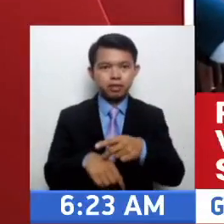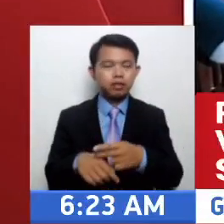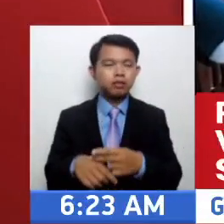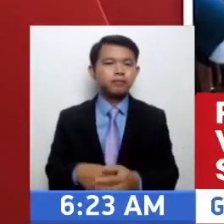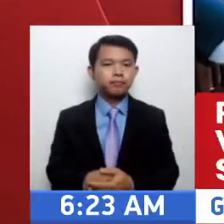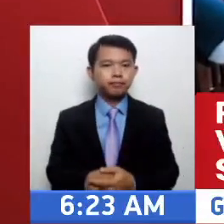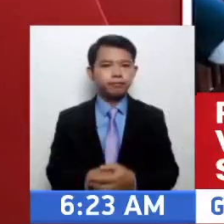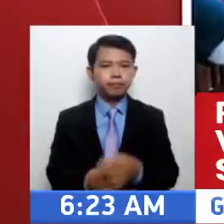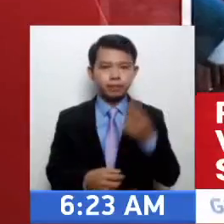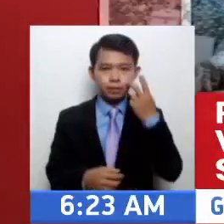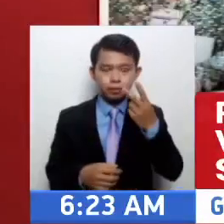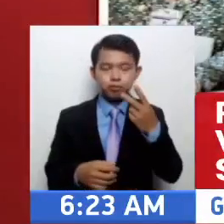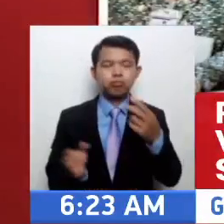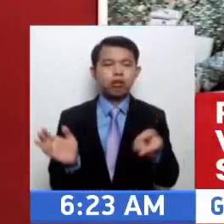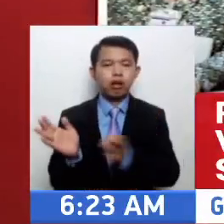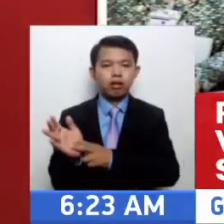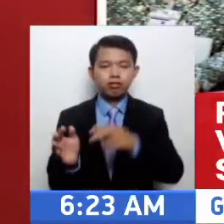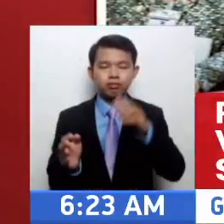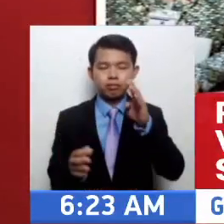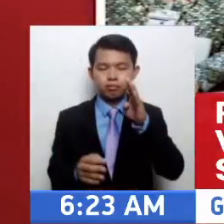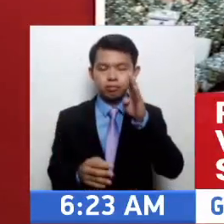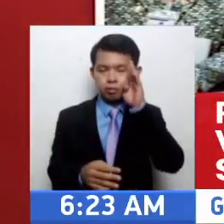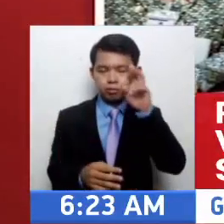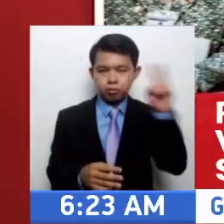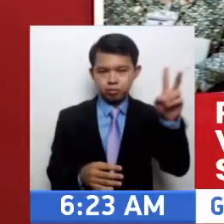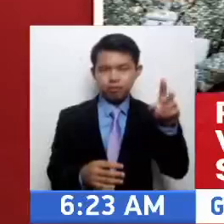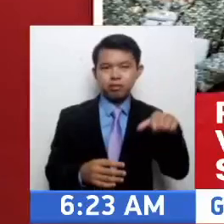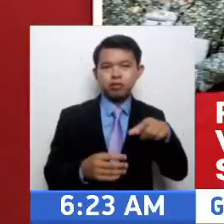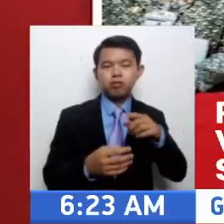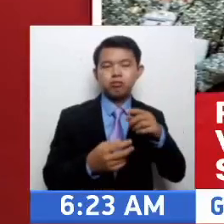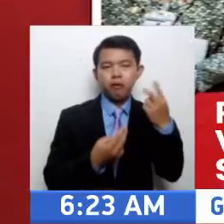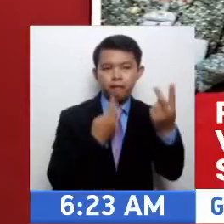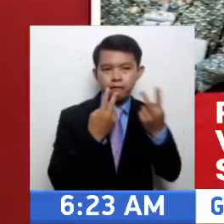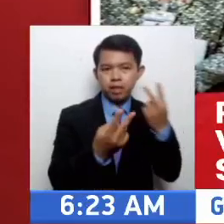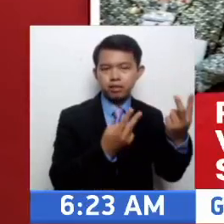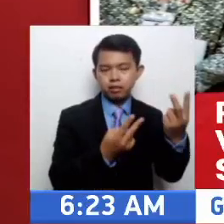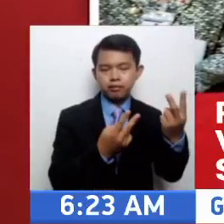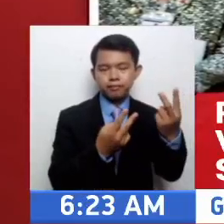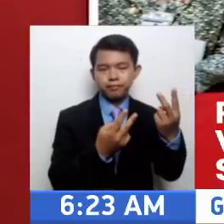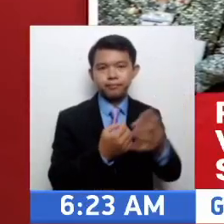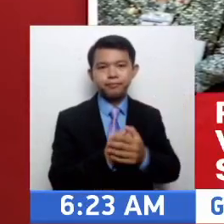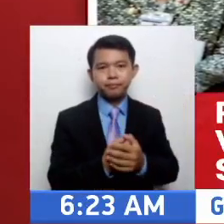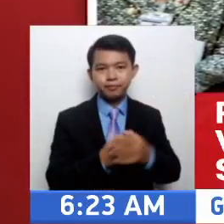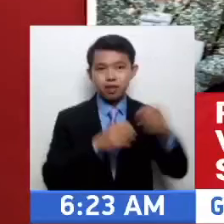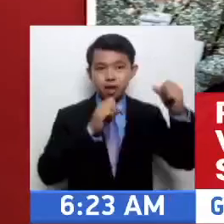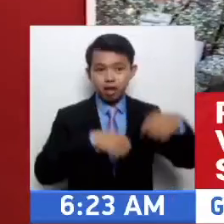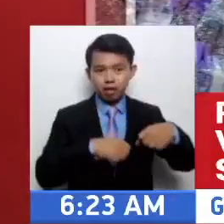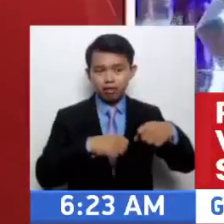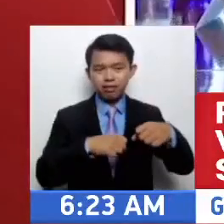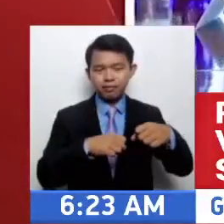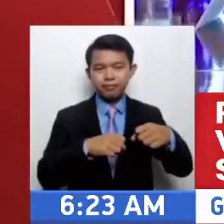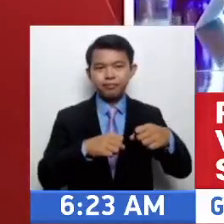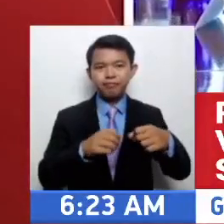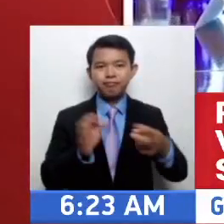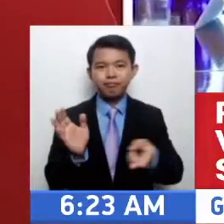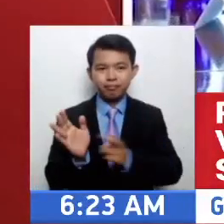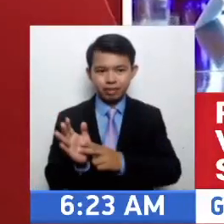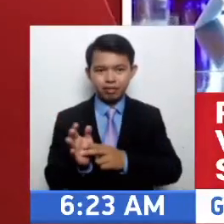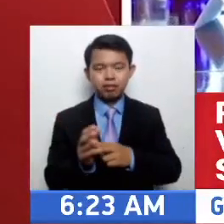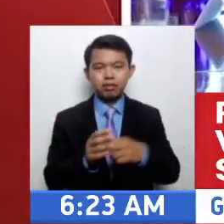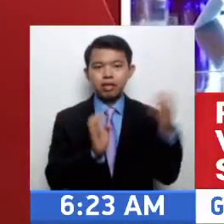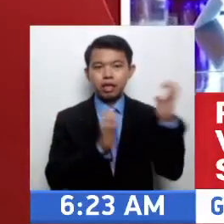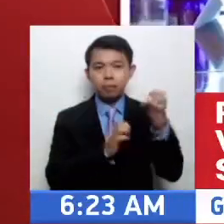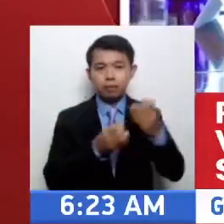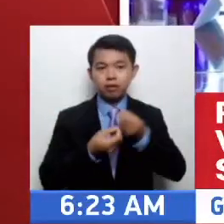para sa official visit. Ang kasunduan ay inaasahang makapagbibigay ng trabaho sa 200 manggagawa at makakabuo